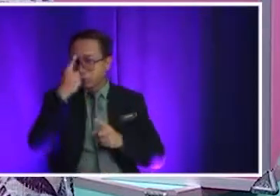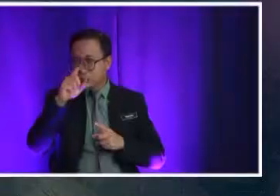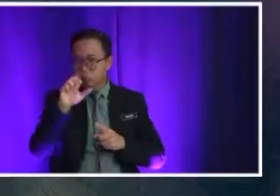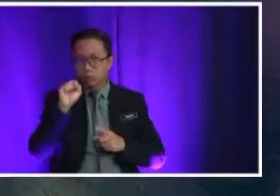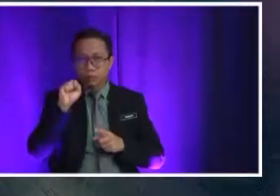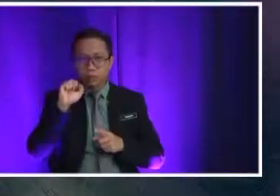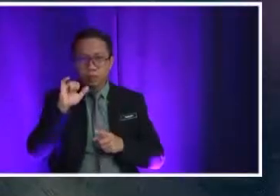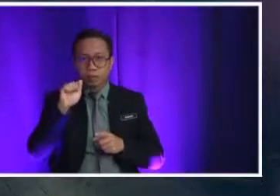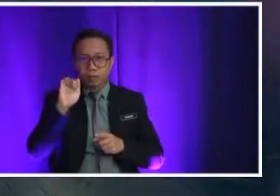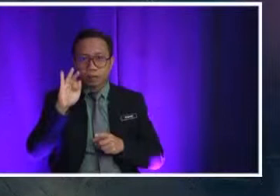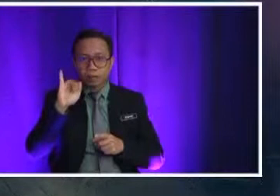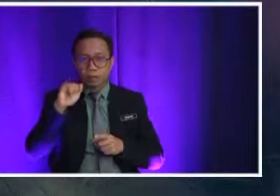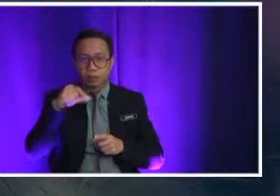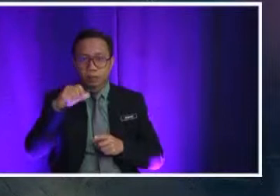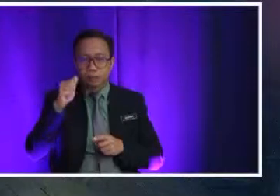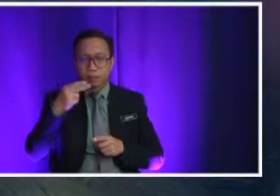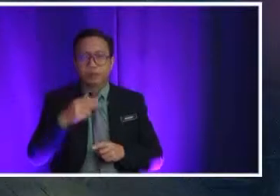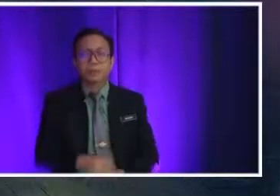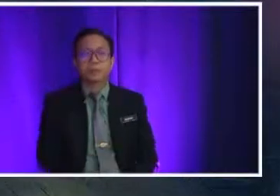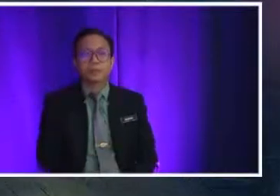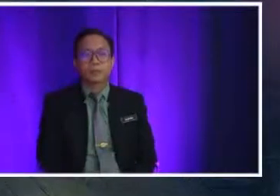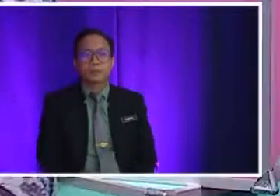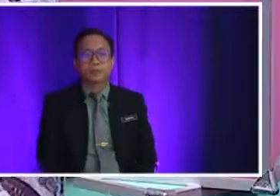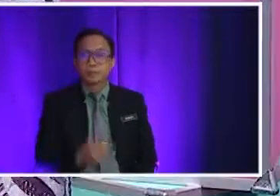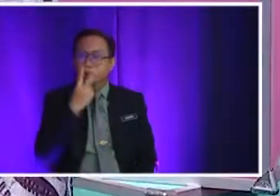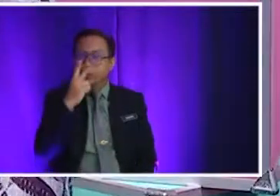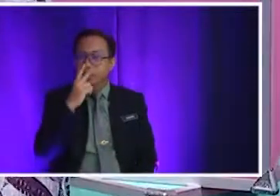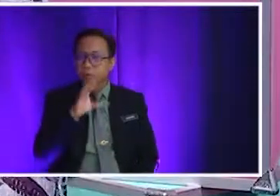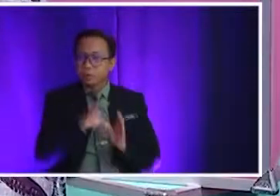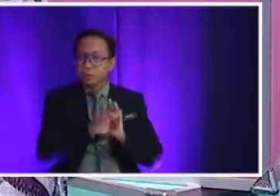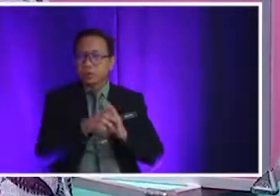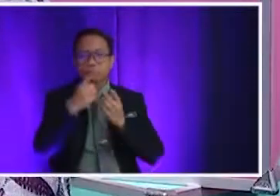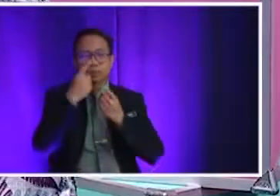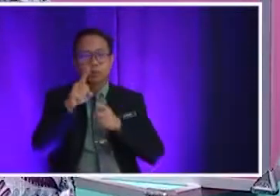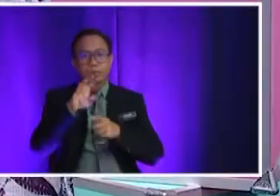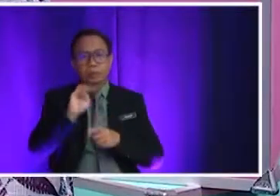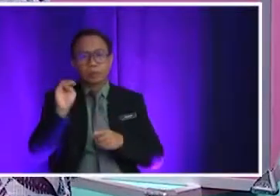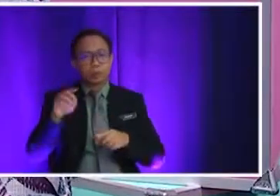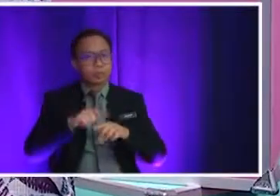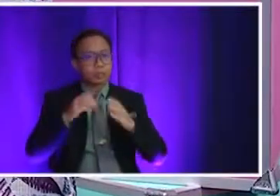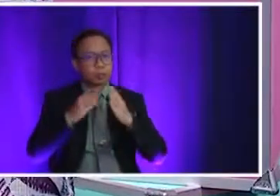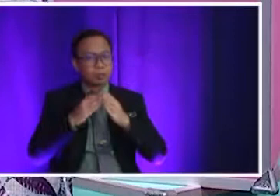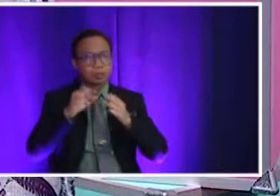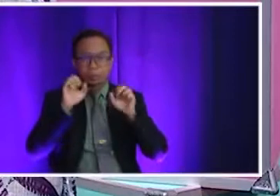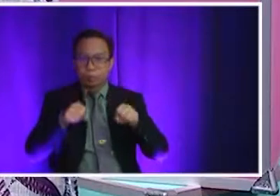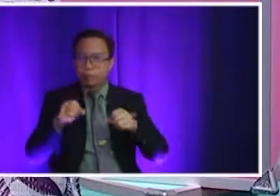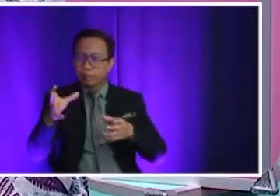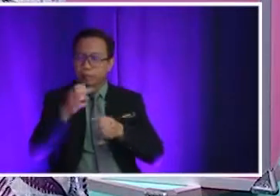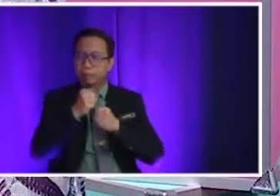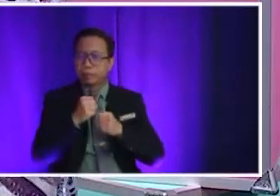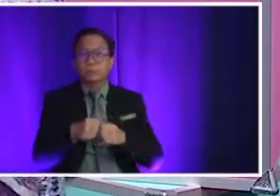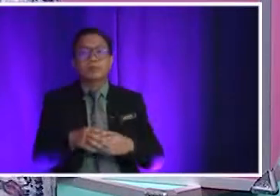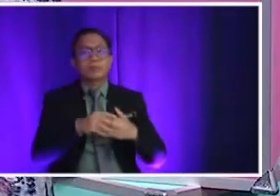Safika oke bye Safika Oke kita tengok contoh jawaban murid-murid di rumah boleh ambil